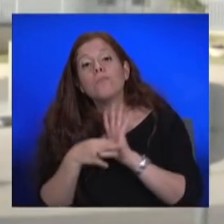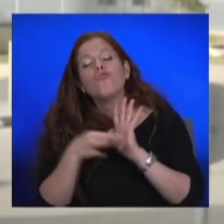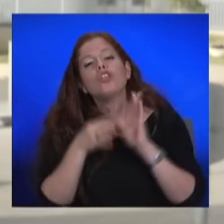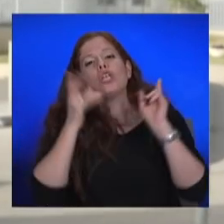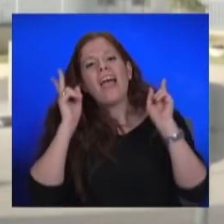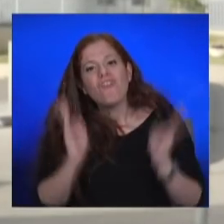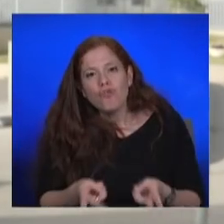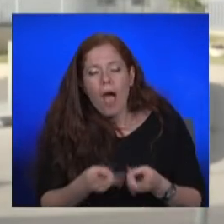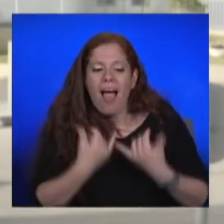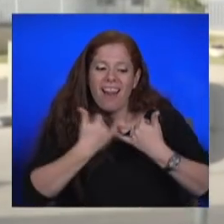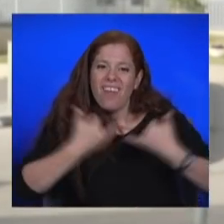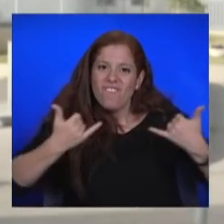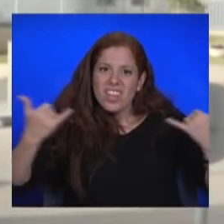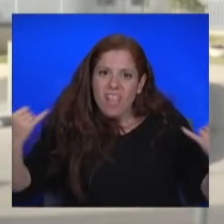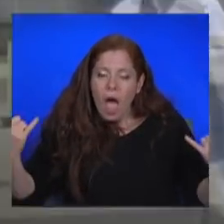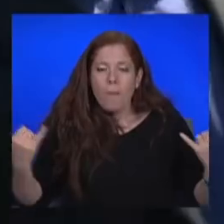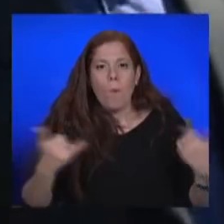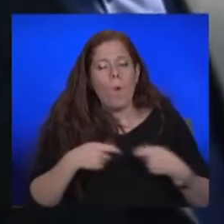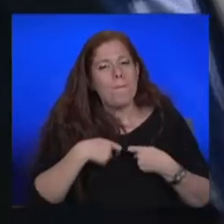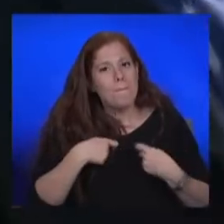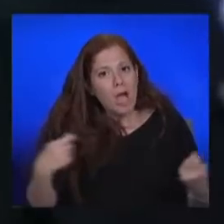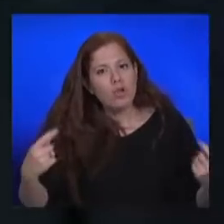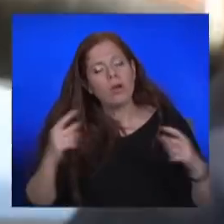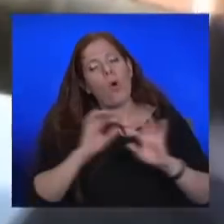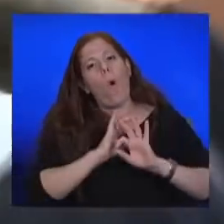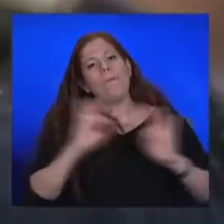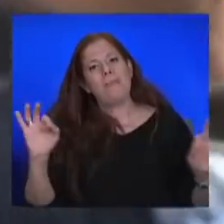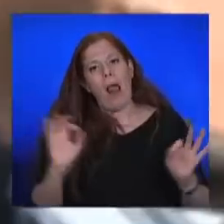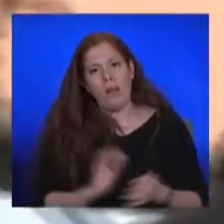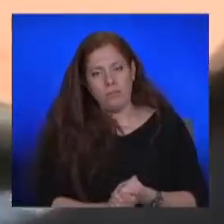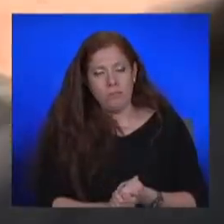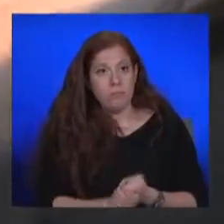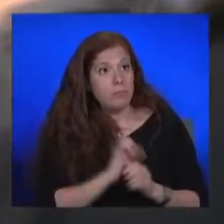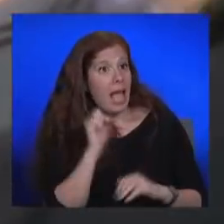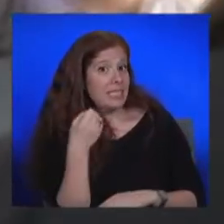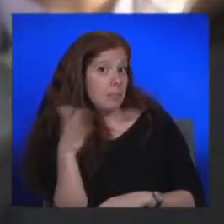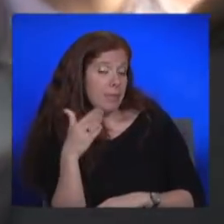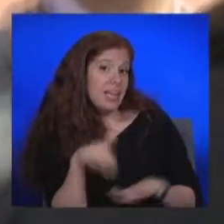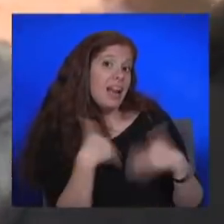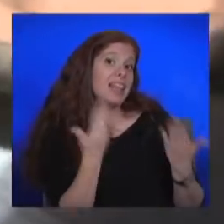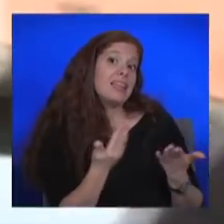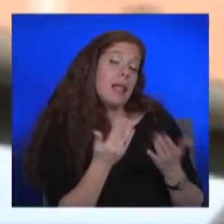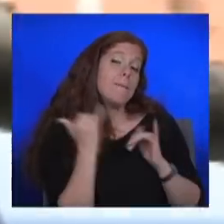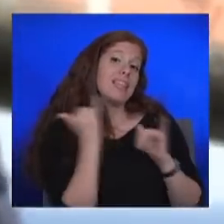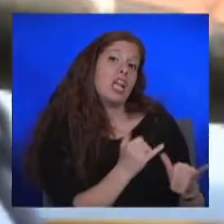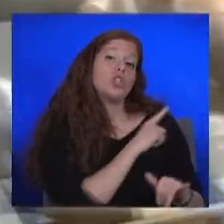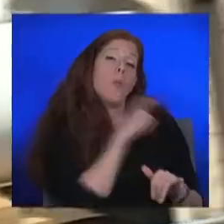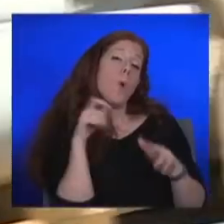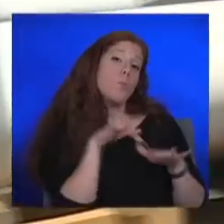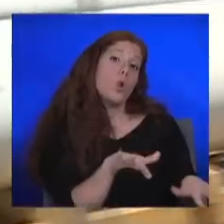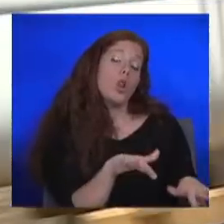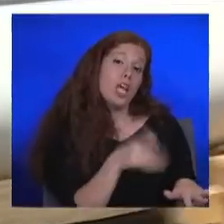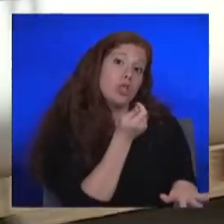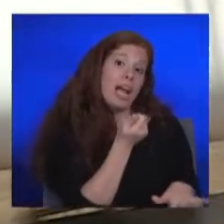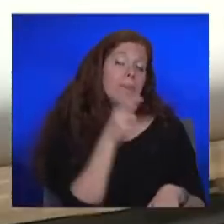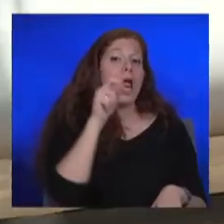לפתח כאן משק אופטימלי. אז האם המדינה נתנה פה מתנה של מאות מיליוני שקלים לתשובה ושותפיו, או